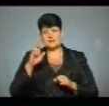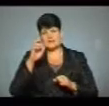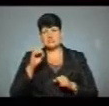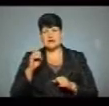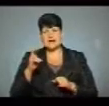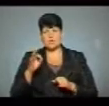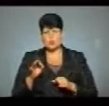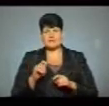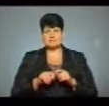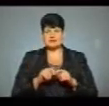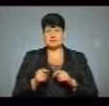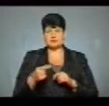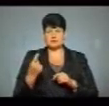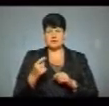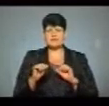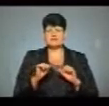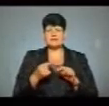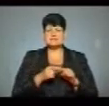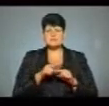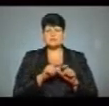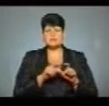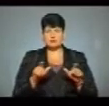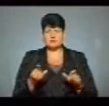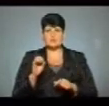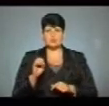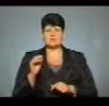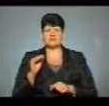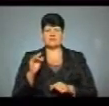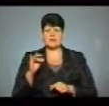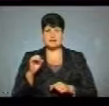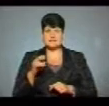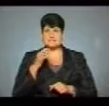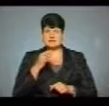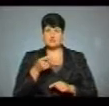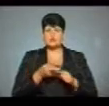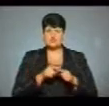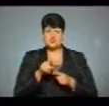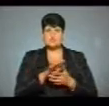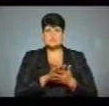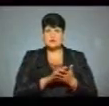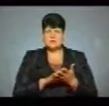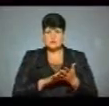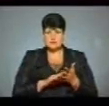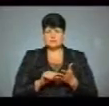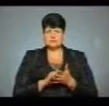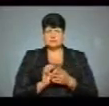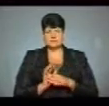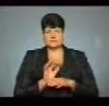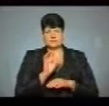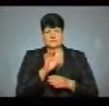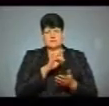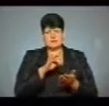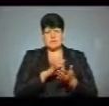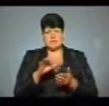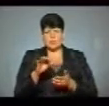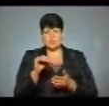Тернопільської області. Керівник цієї установи Едуард Ференс розповів, що цю заяву із супровідними документами відіслали до центрального